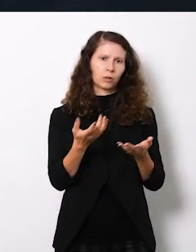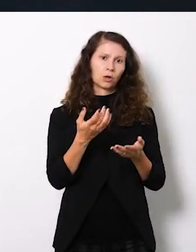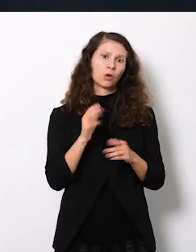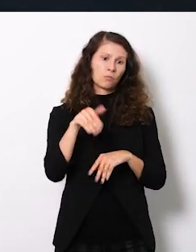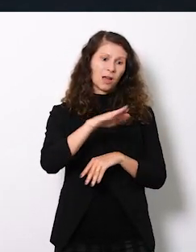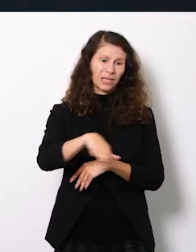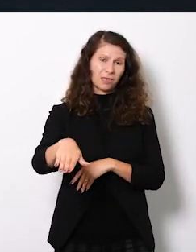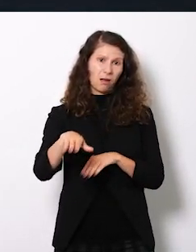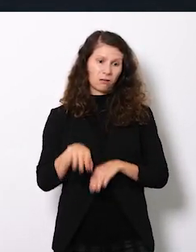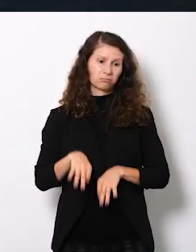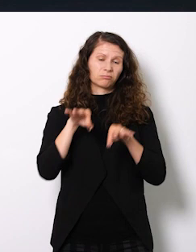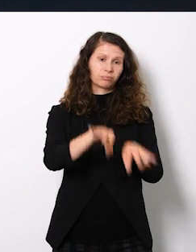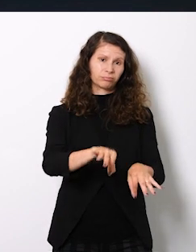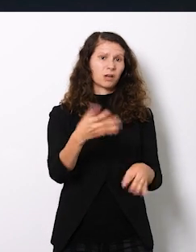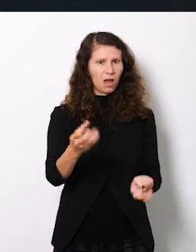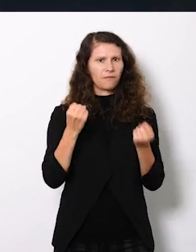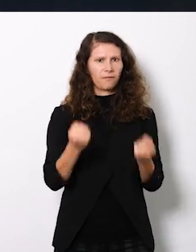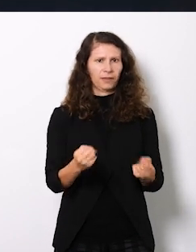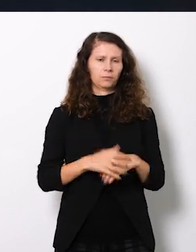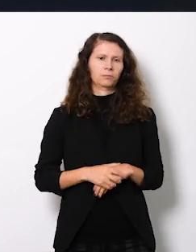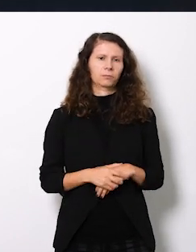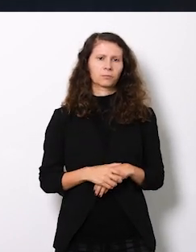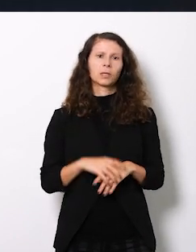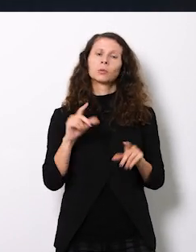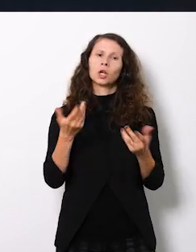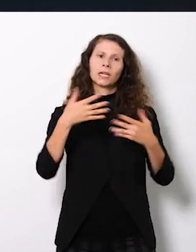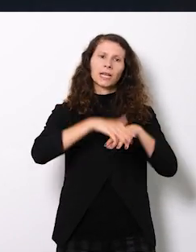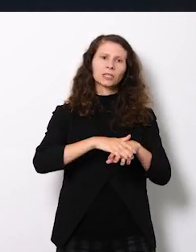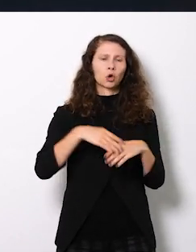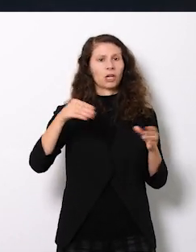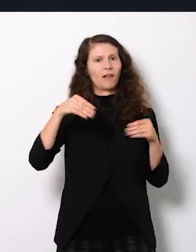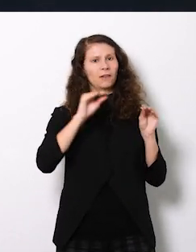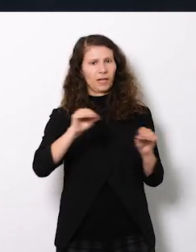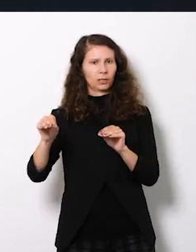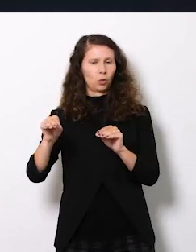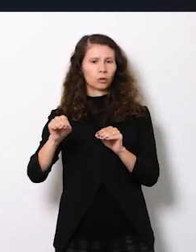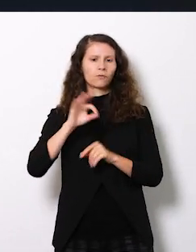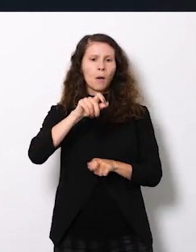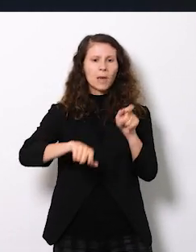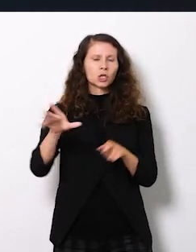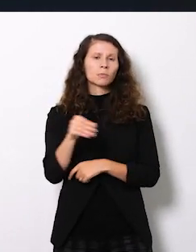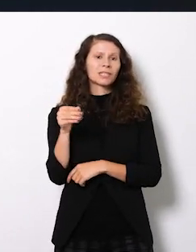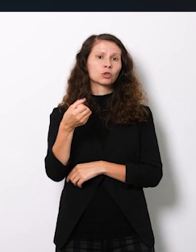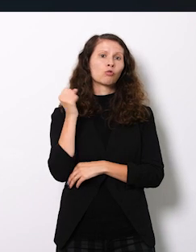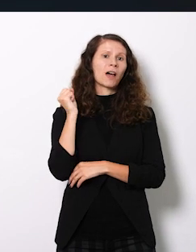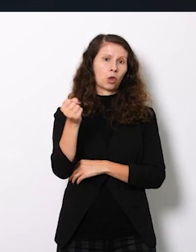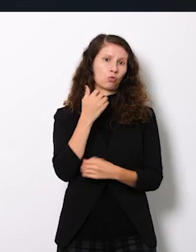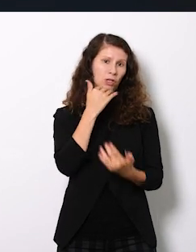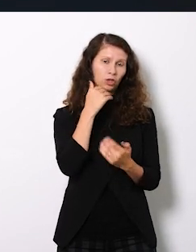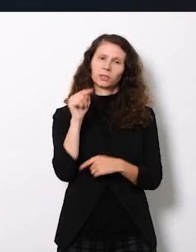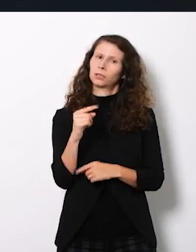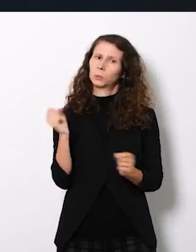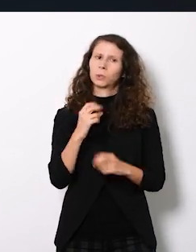auch verfestigt. Also Integration und Qualifikation von Menschen mit Zuwanderungsgeschichte ist eine ganz wichtige,